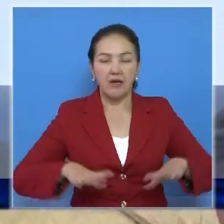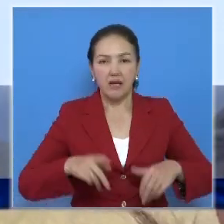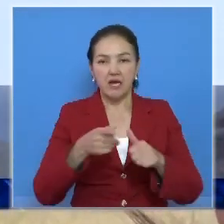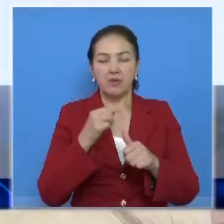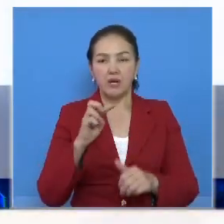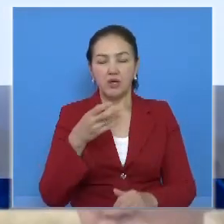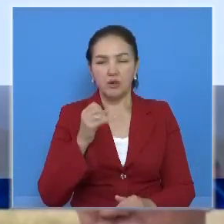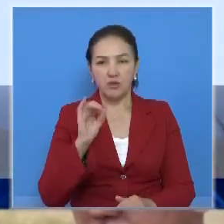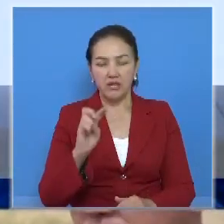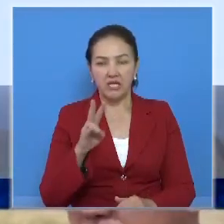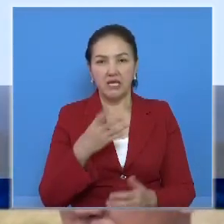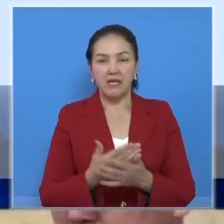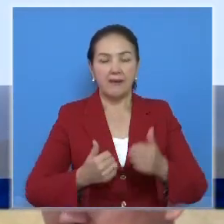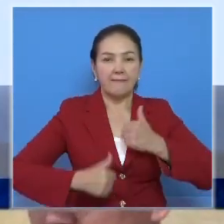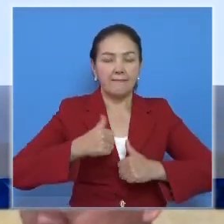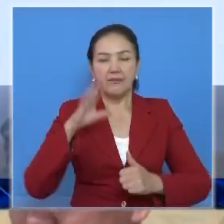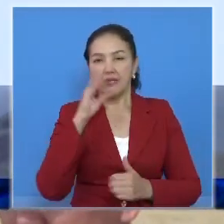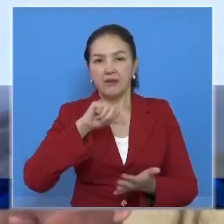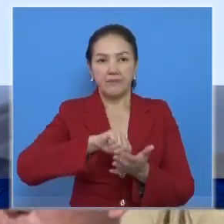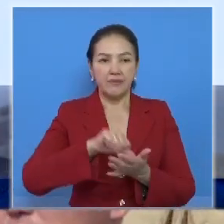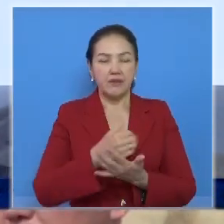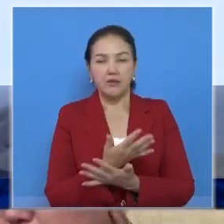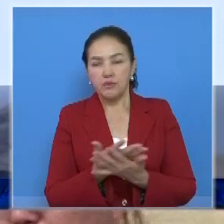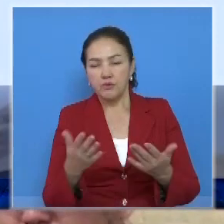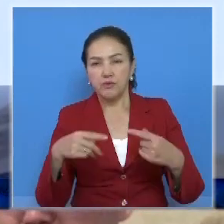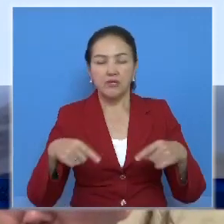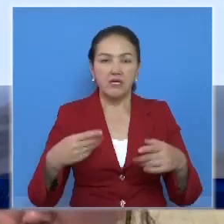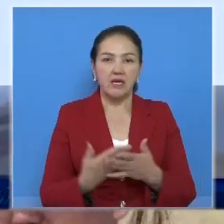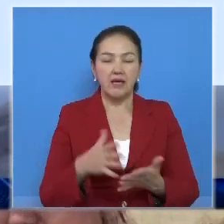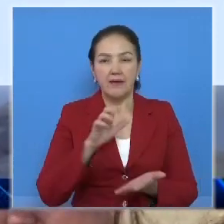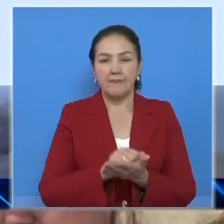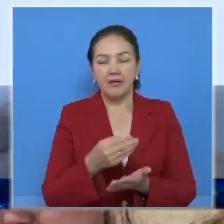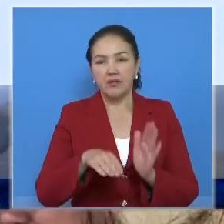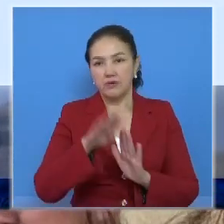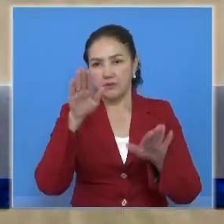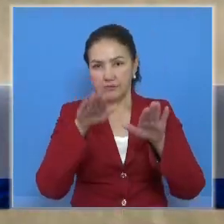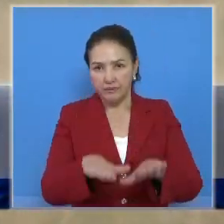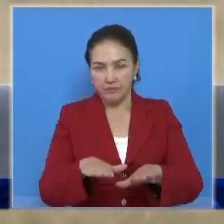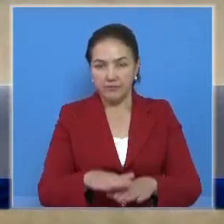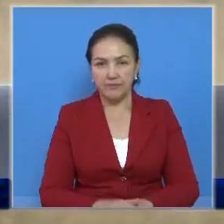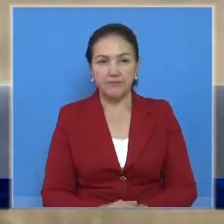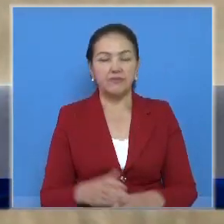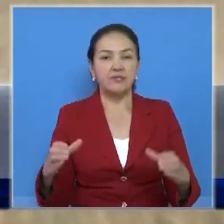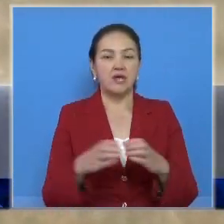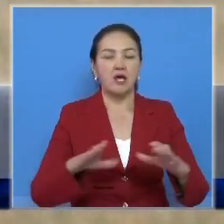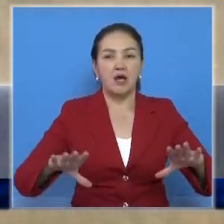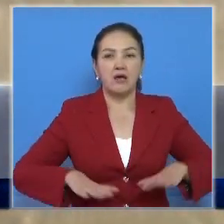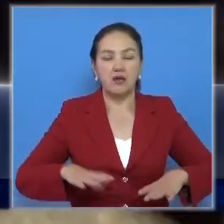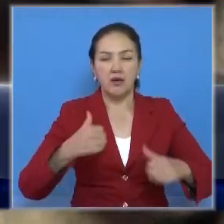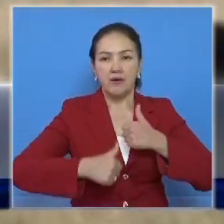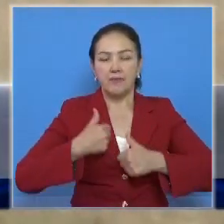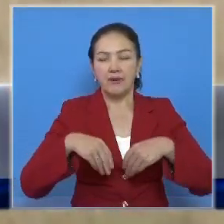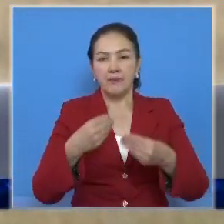зовут Жаман Корен. До этих соревнований успел поучаствовать в других состязаниях, где занимал лидирующие места. На организацию конного соревнования